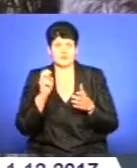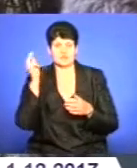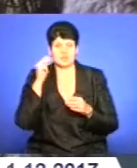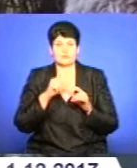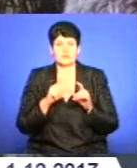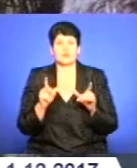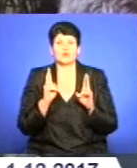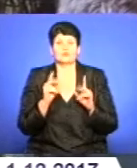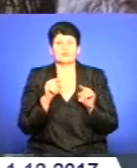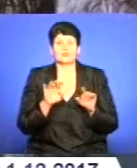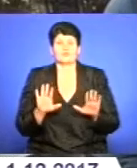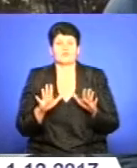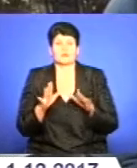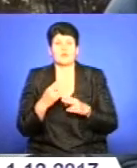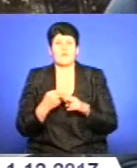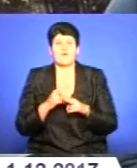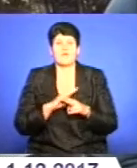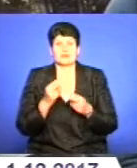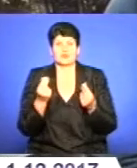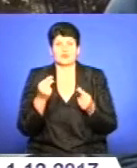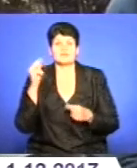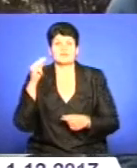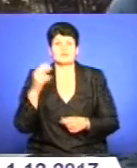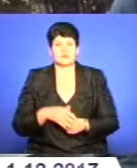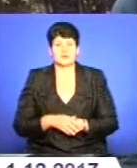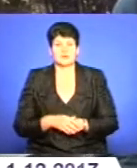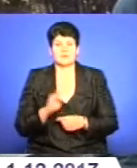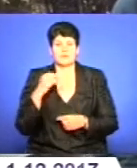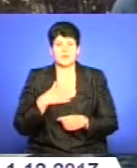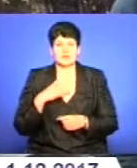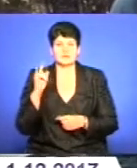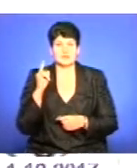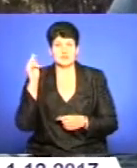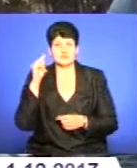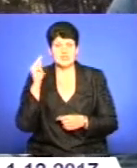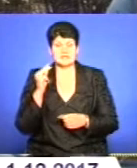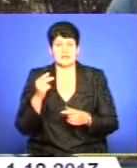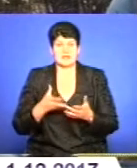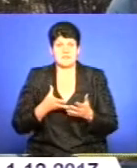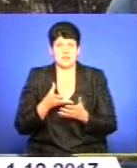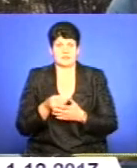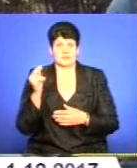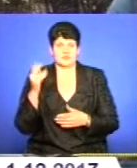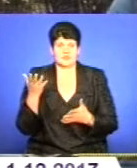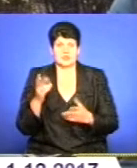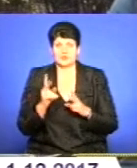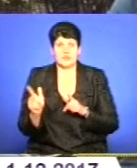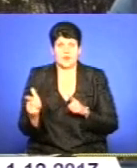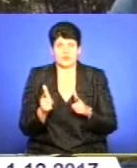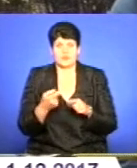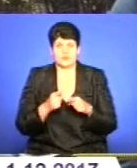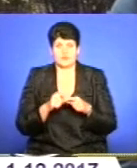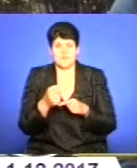закладу. Хто в такому випадку поверне гроші за навчання? Моя дитина вчиться на платному навчанні. Ніхто не готовий до того, тому що